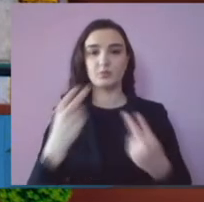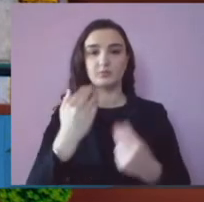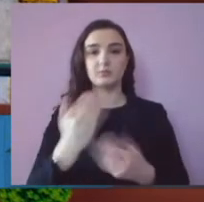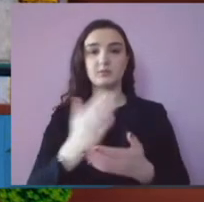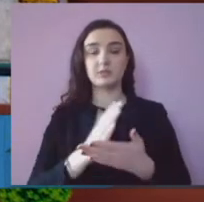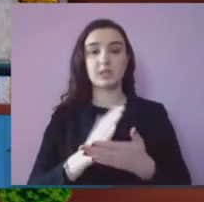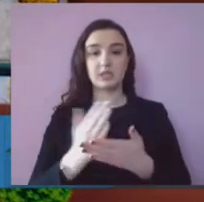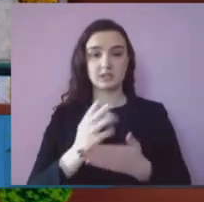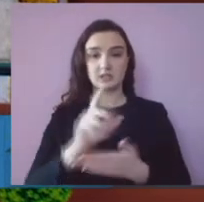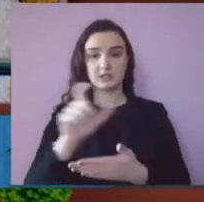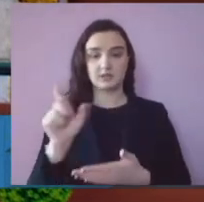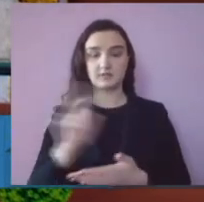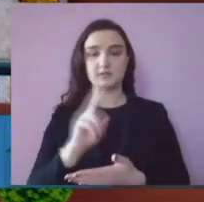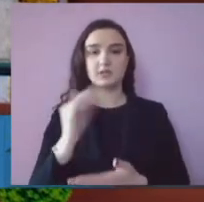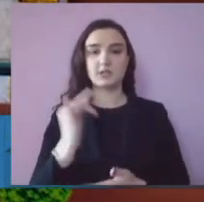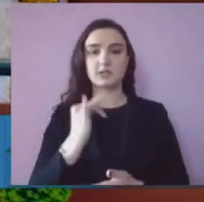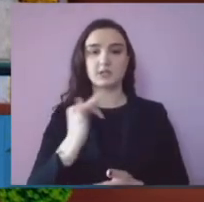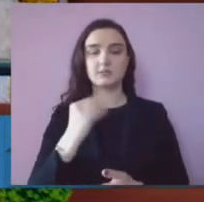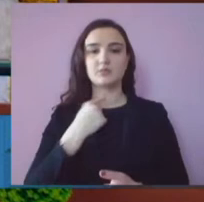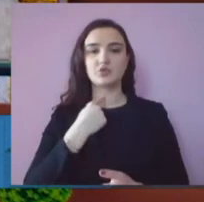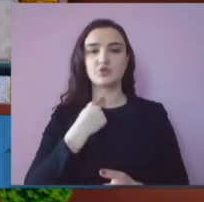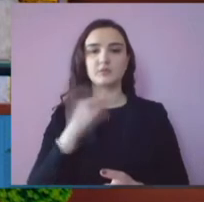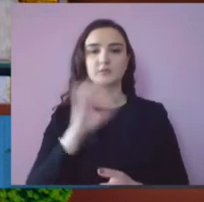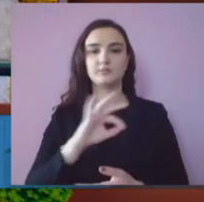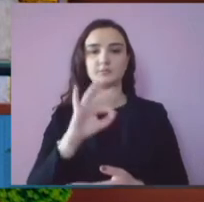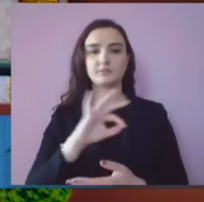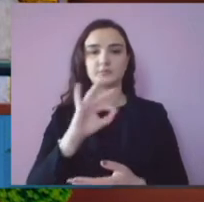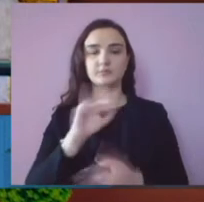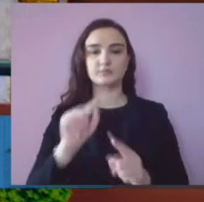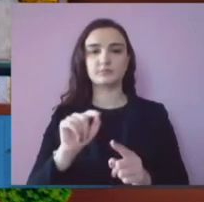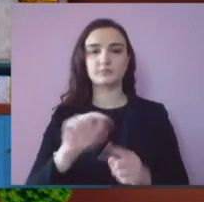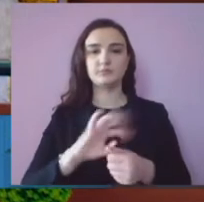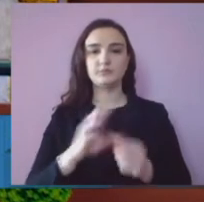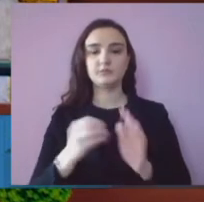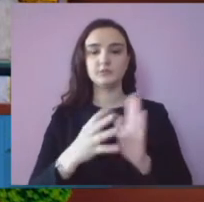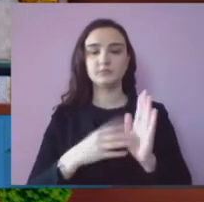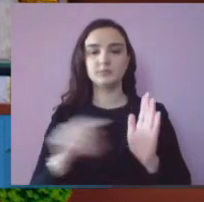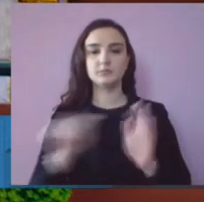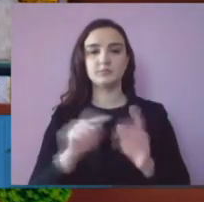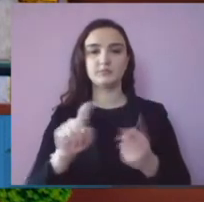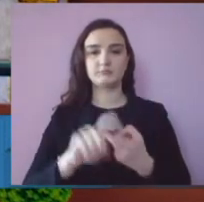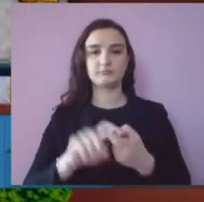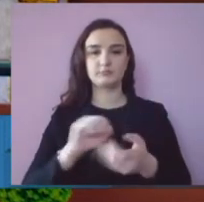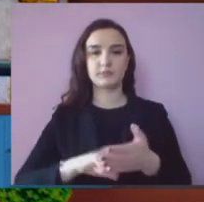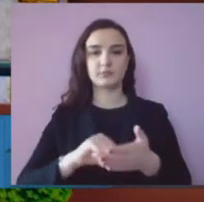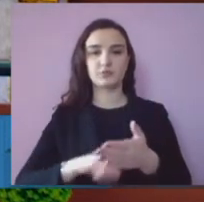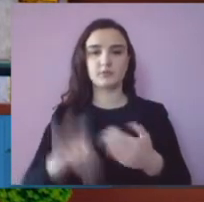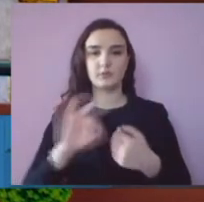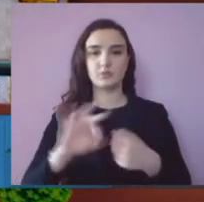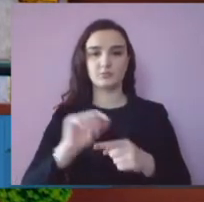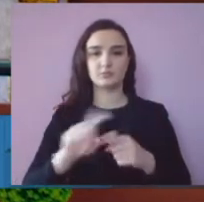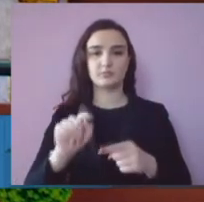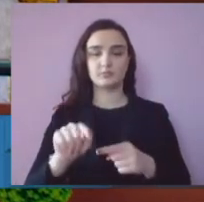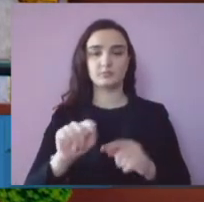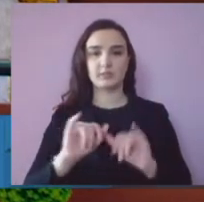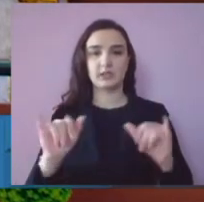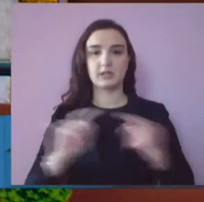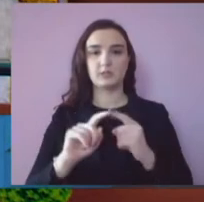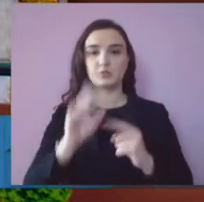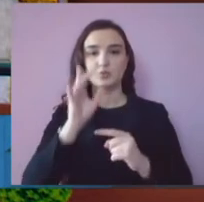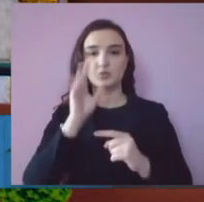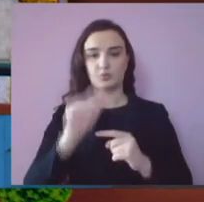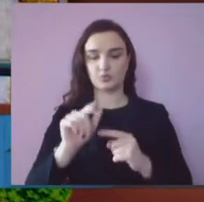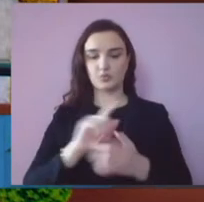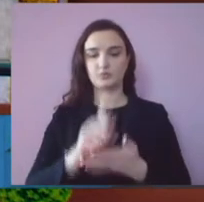რომელსაც აინტერესებს ფარისებრი ჯირკვლის ბედი COVID-19-ით გამოწვეული პანდემიის პირობებში. Აუცილებლად გვექნება კვების